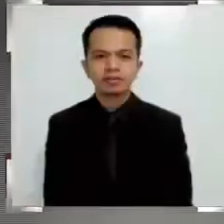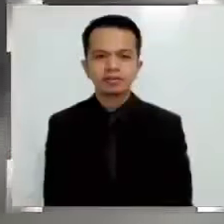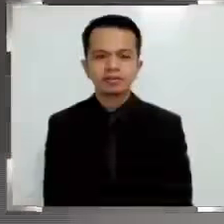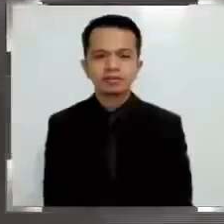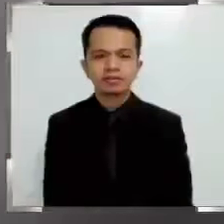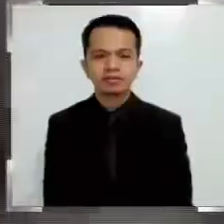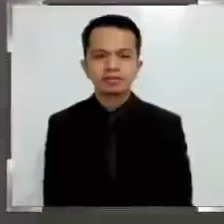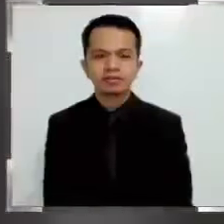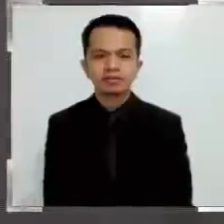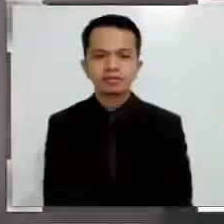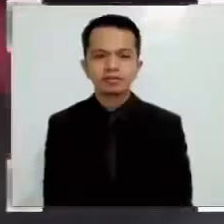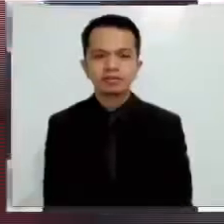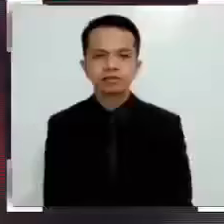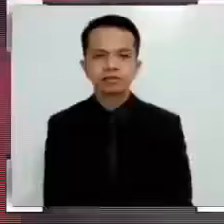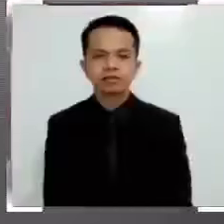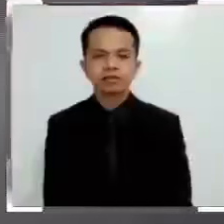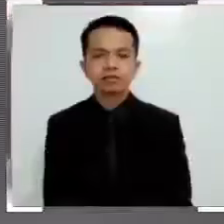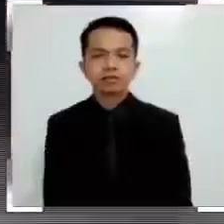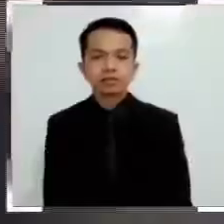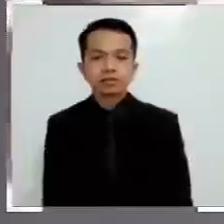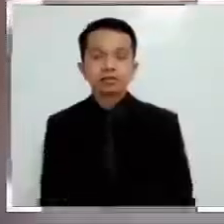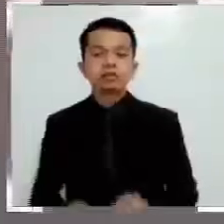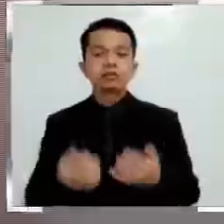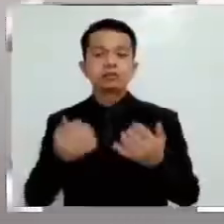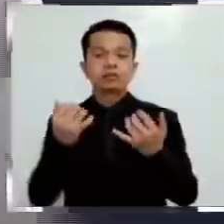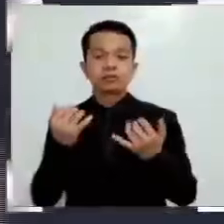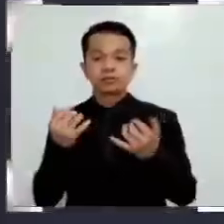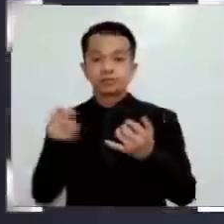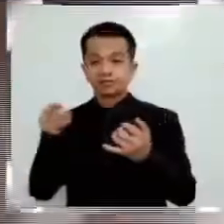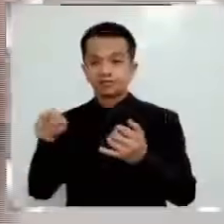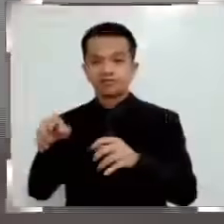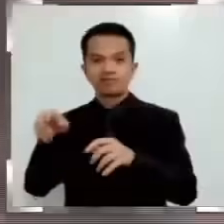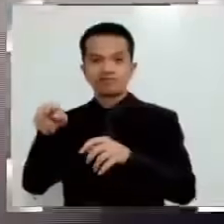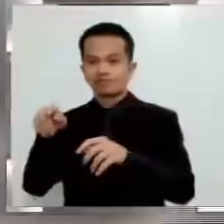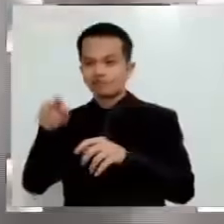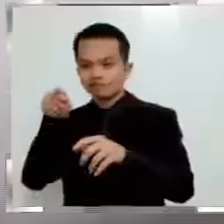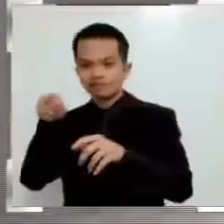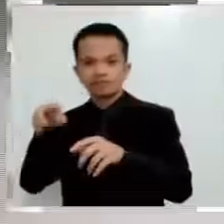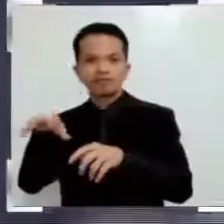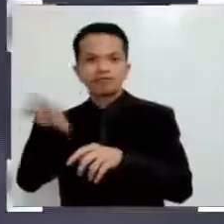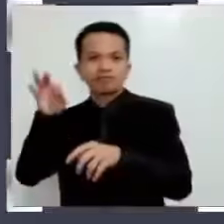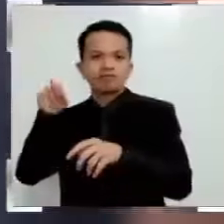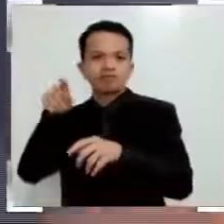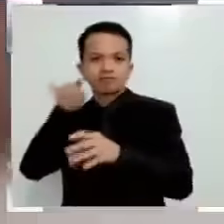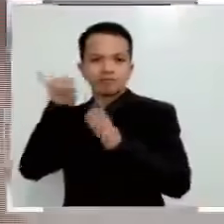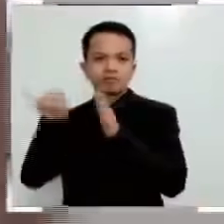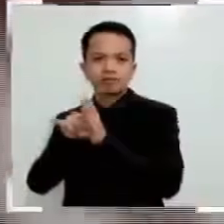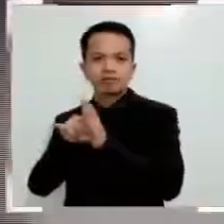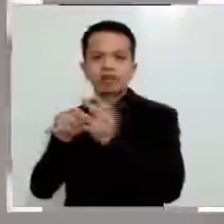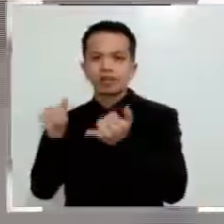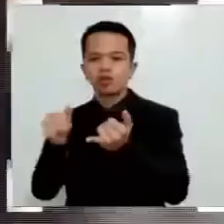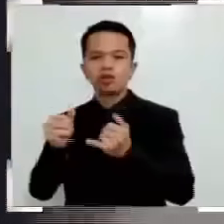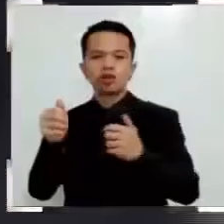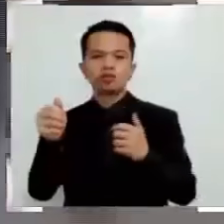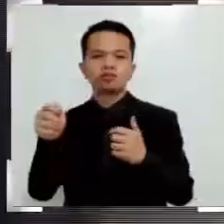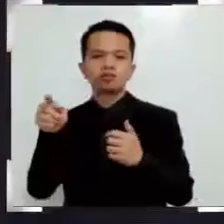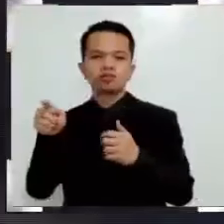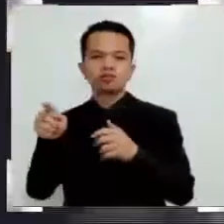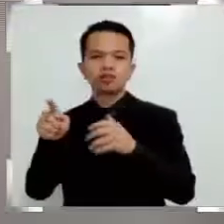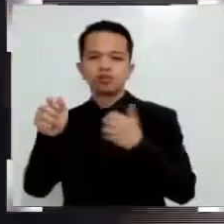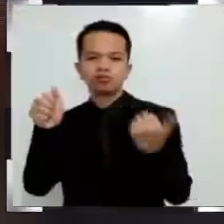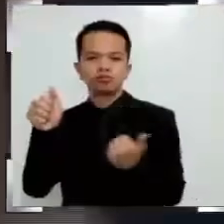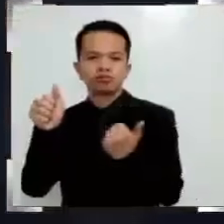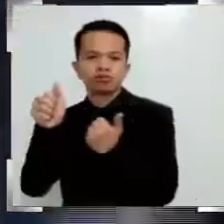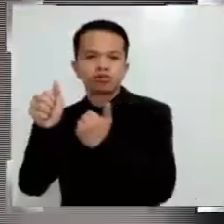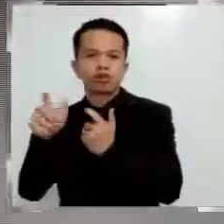abdurahman makumpirma nasa lokasyon ang target agad nagtakbuhan ang